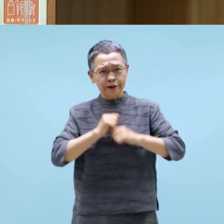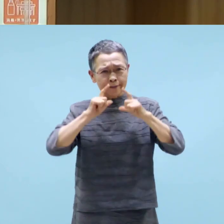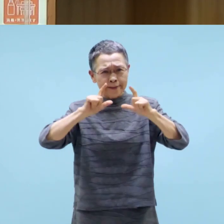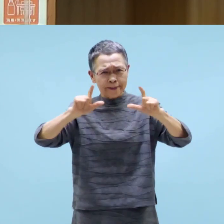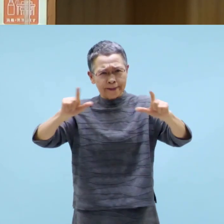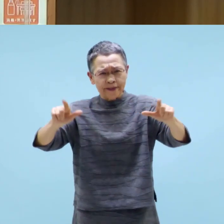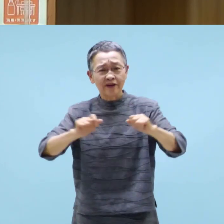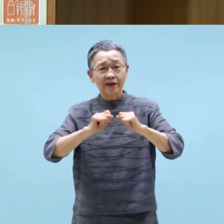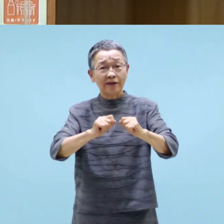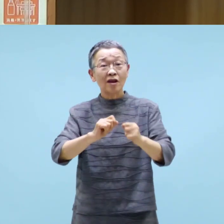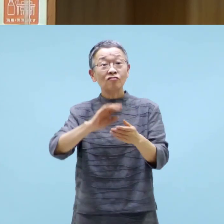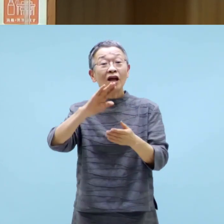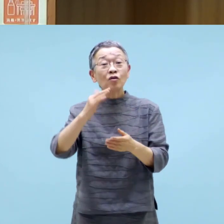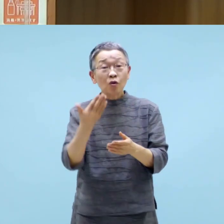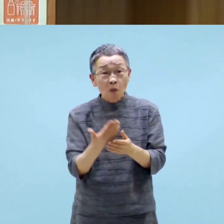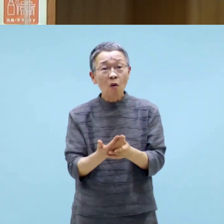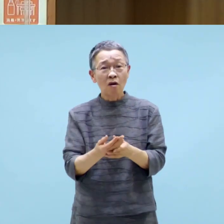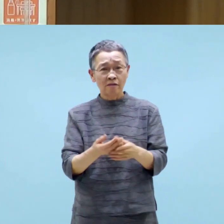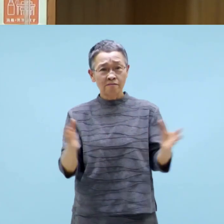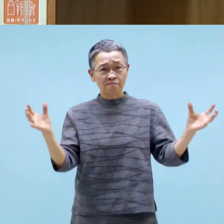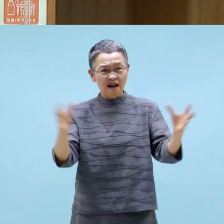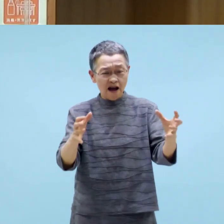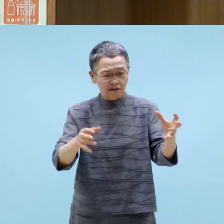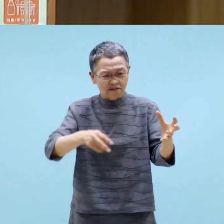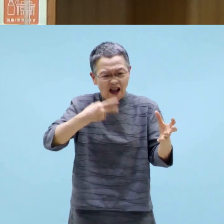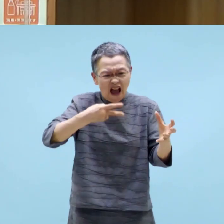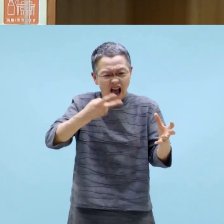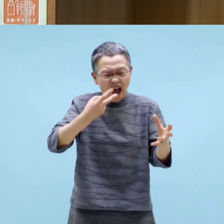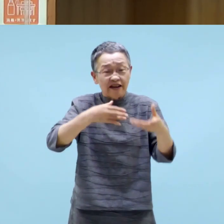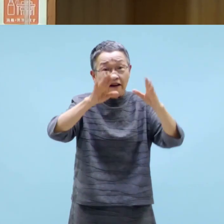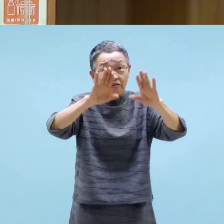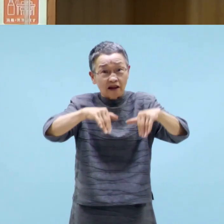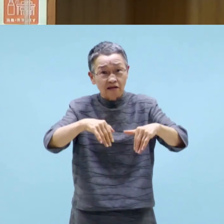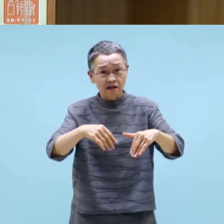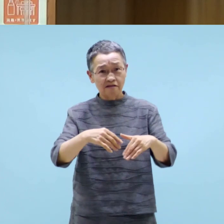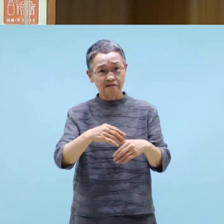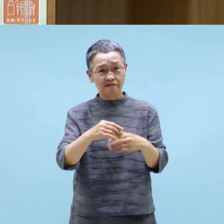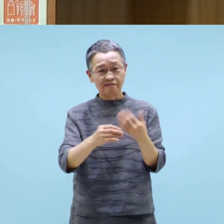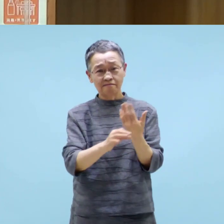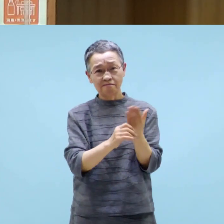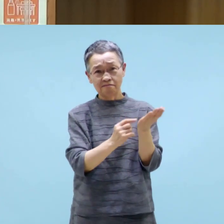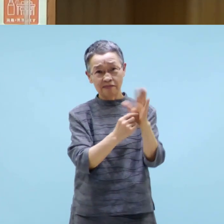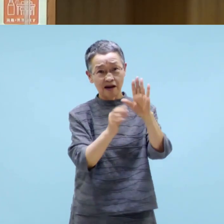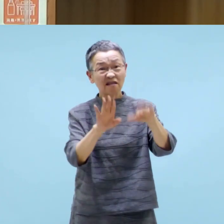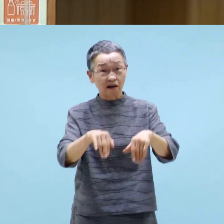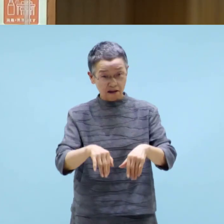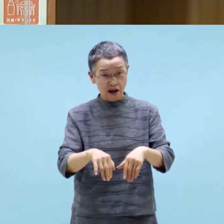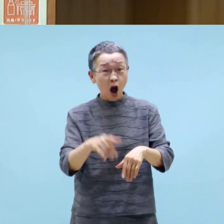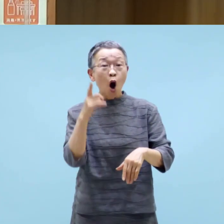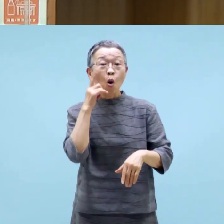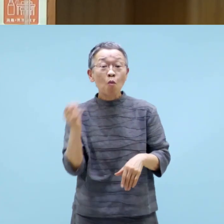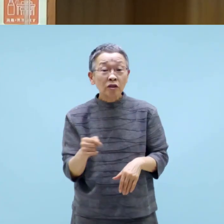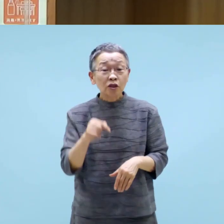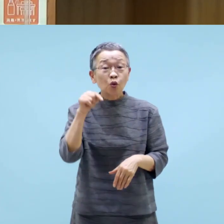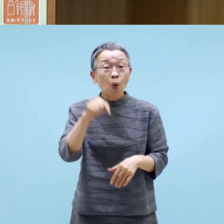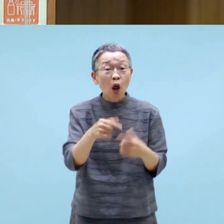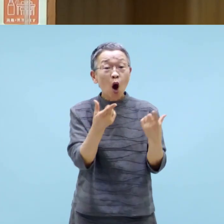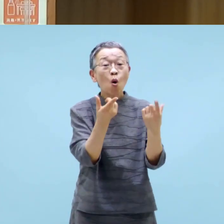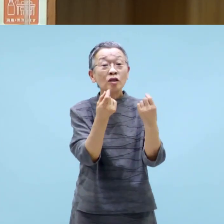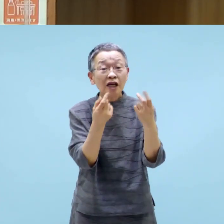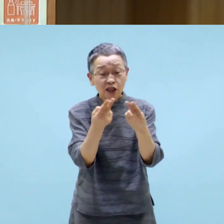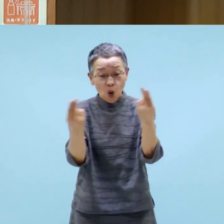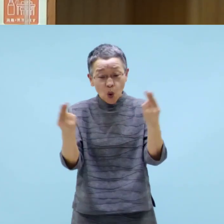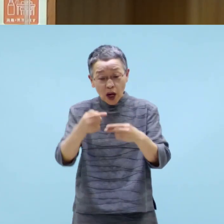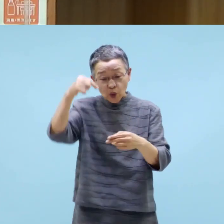して処分を受けた事案があると思うんですけど、こういう事態というのは仮に北海道で起きた場合というのは北海道庁としては処分というのは